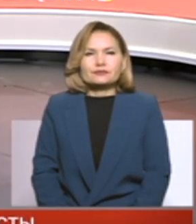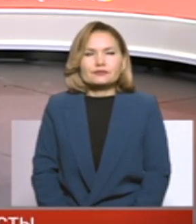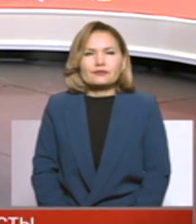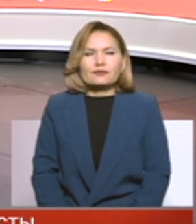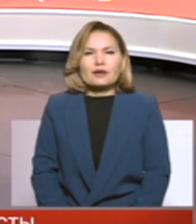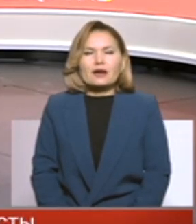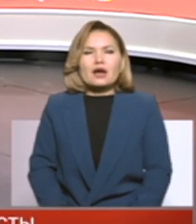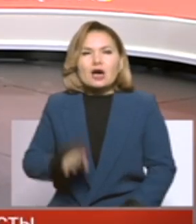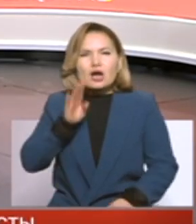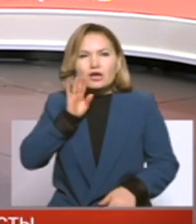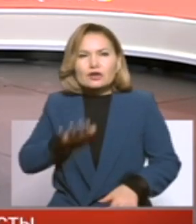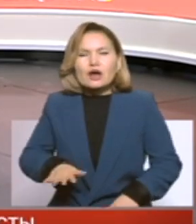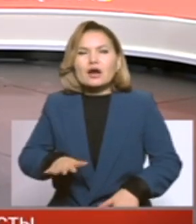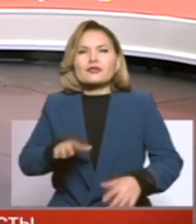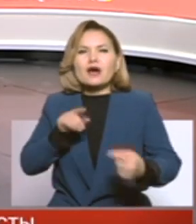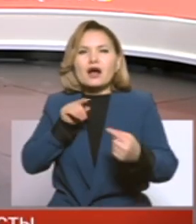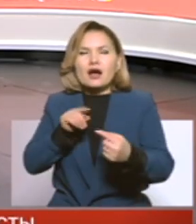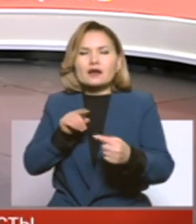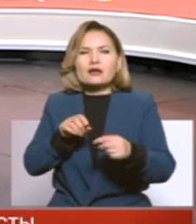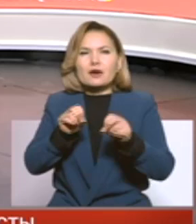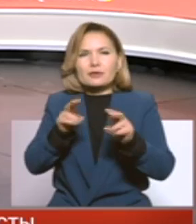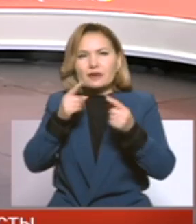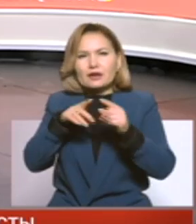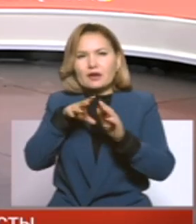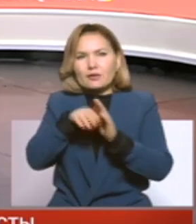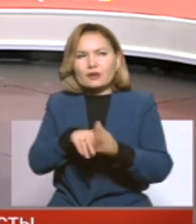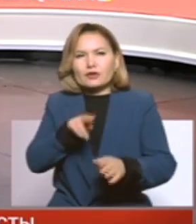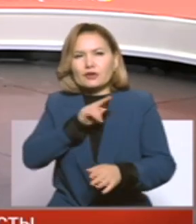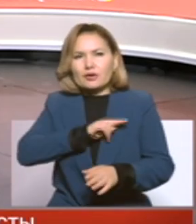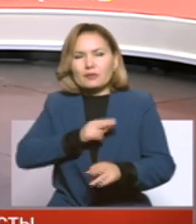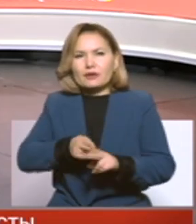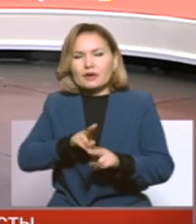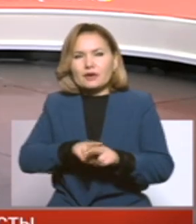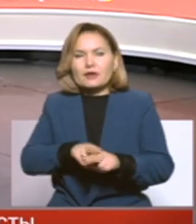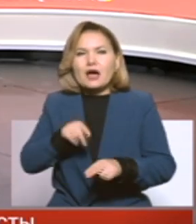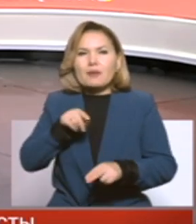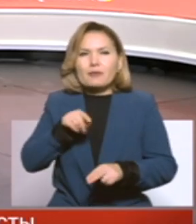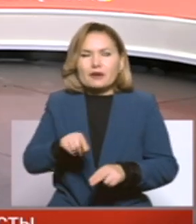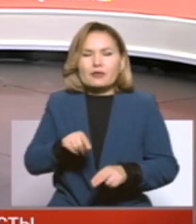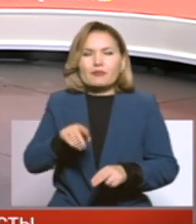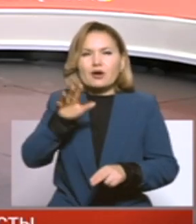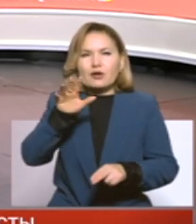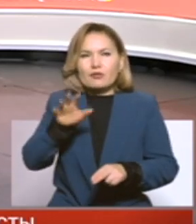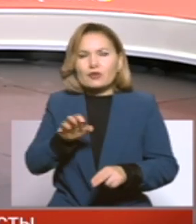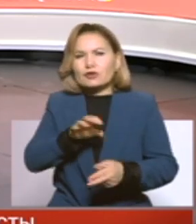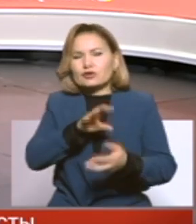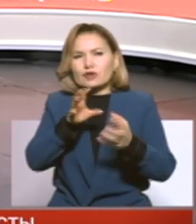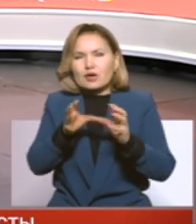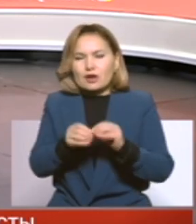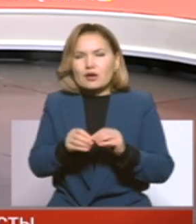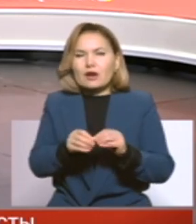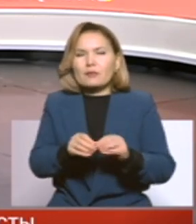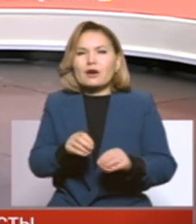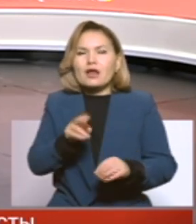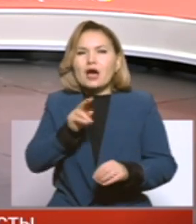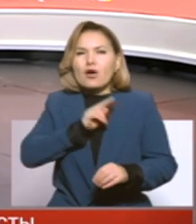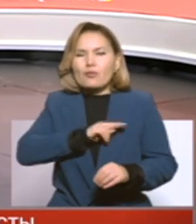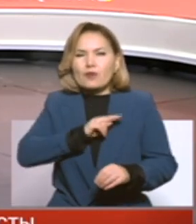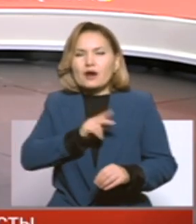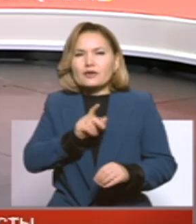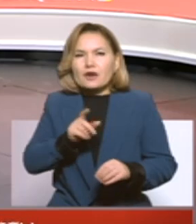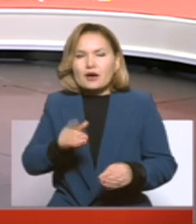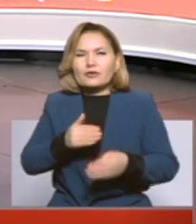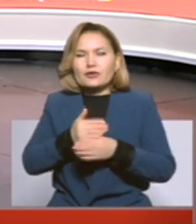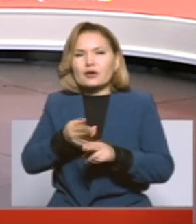Нұрсұлтан, енді тасқынға қарсы қанша техника, қанша қызметкер жұмыс істеп жатыр? 1135 қызметкер, 4640-қа жуық